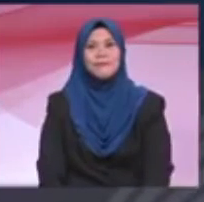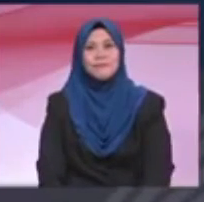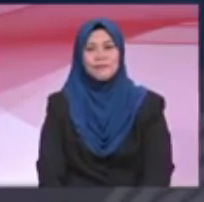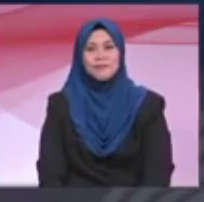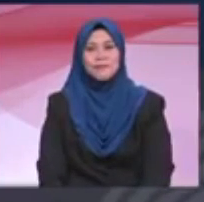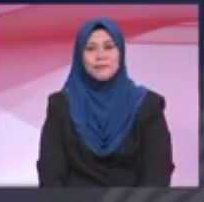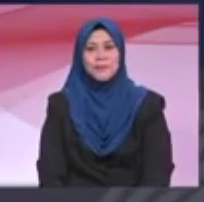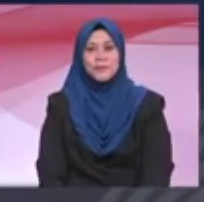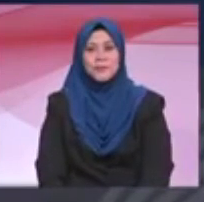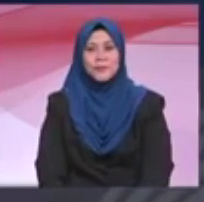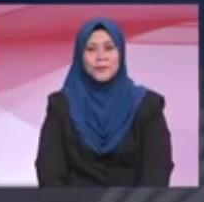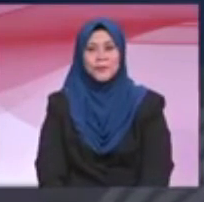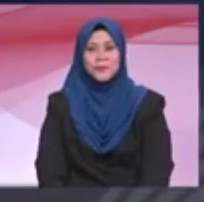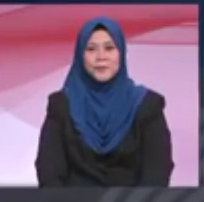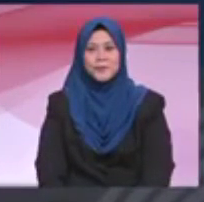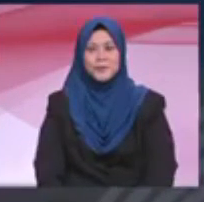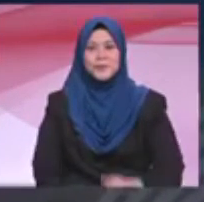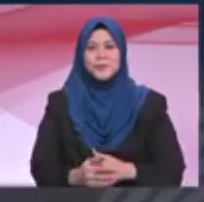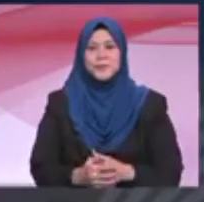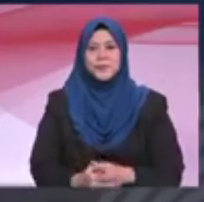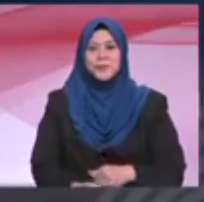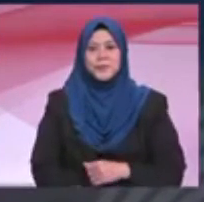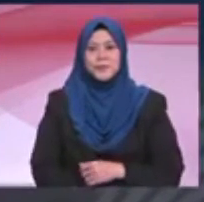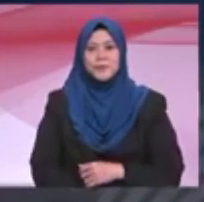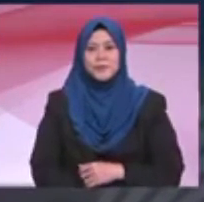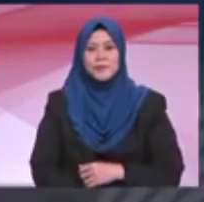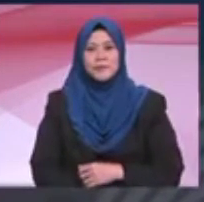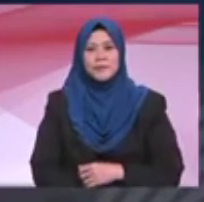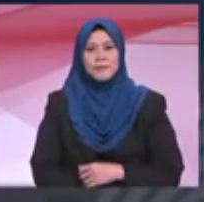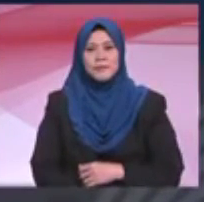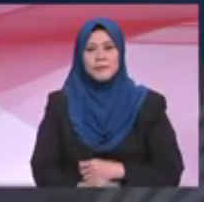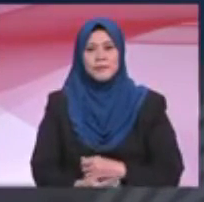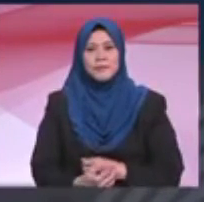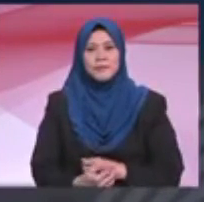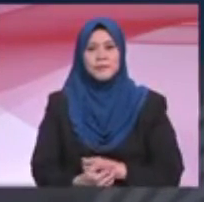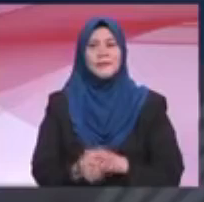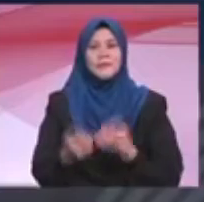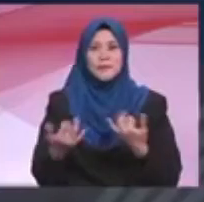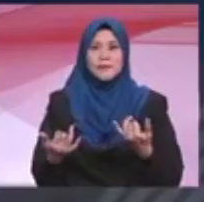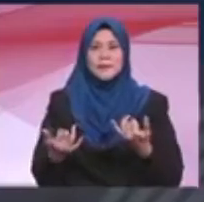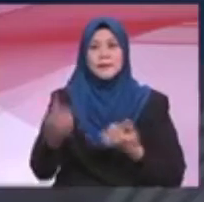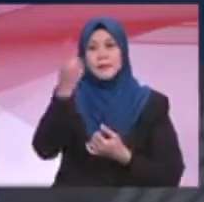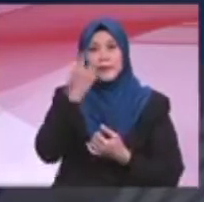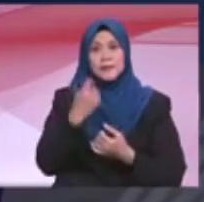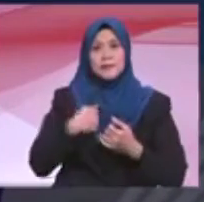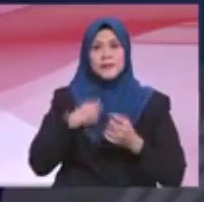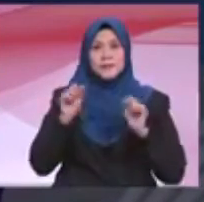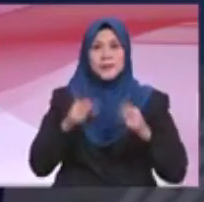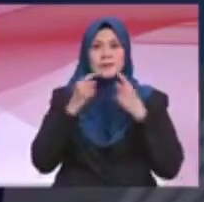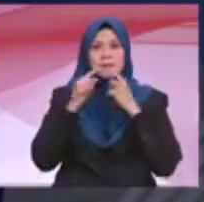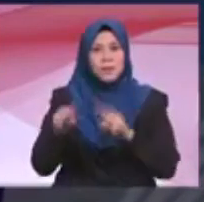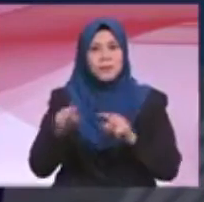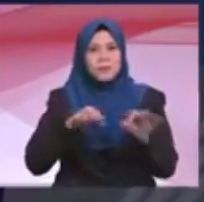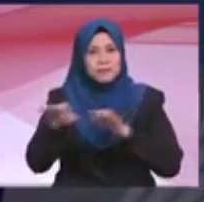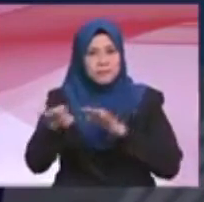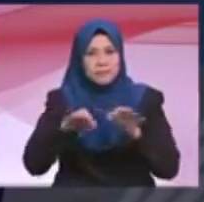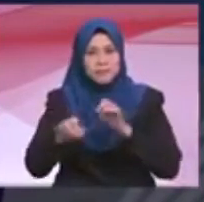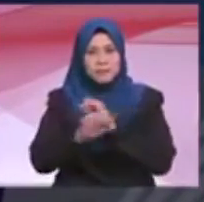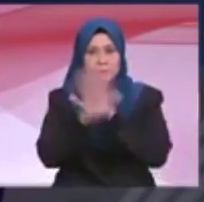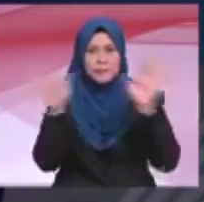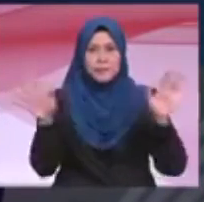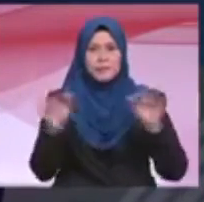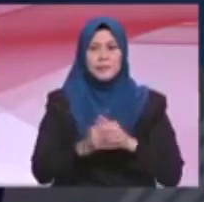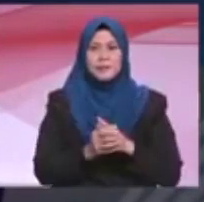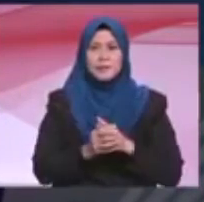Saya ada lagi? Tak ada? Okay, saya ingin menjelaskan, since tak ada orang tanya, saya jelaskan siap-siap. Ya. Ada yang tanya, saya